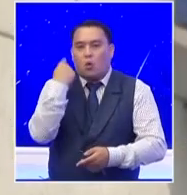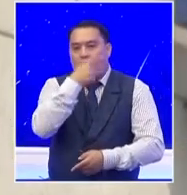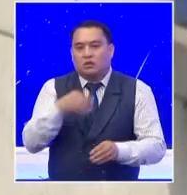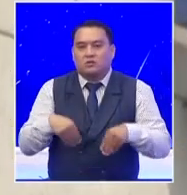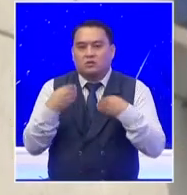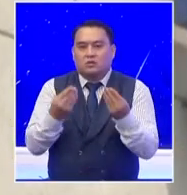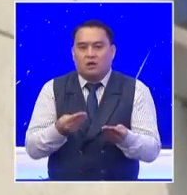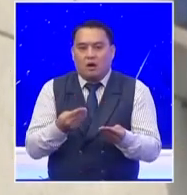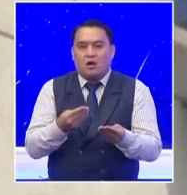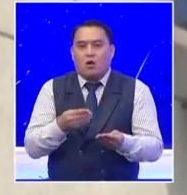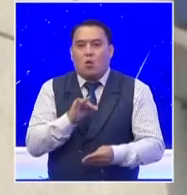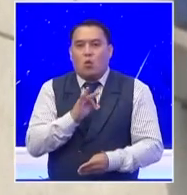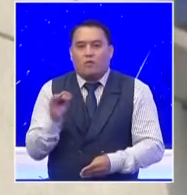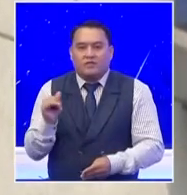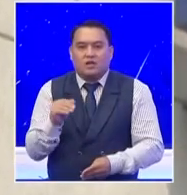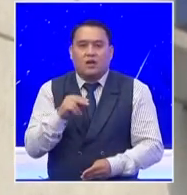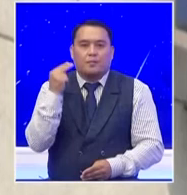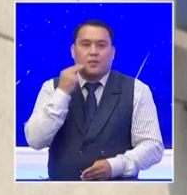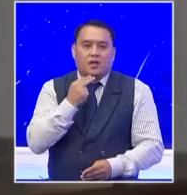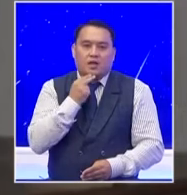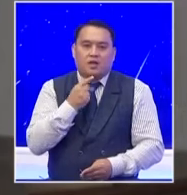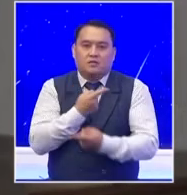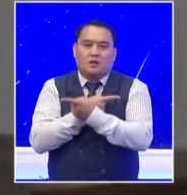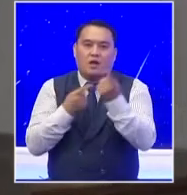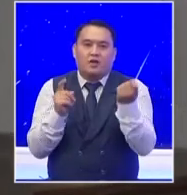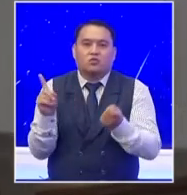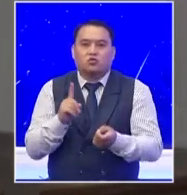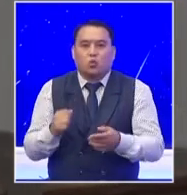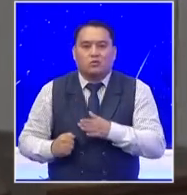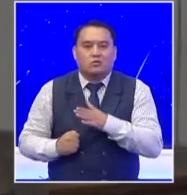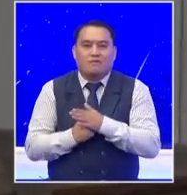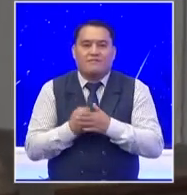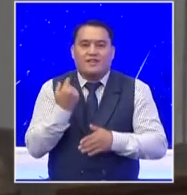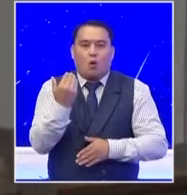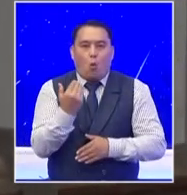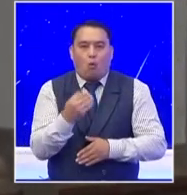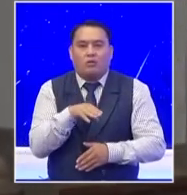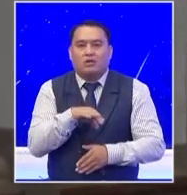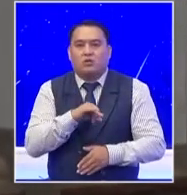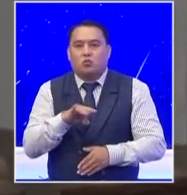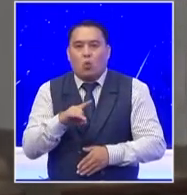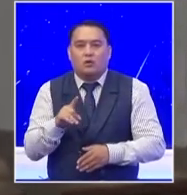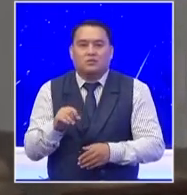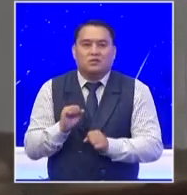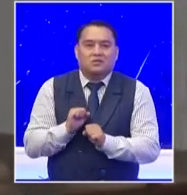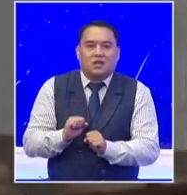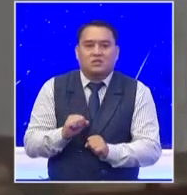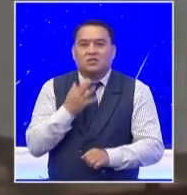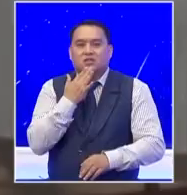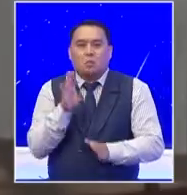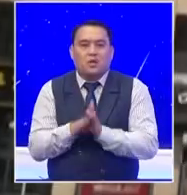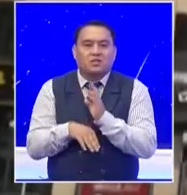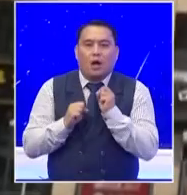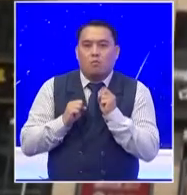данных пользователей правительству КНР. Официальный Пекин заявляет, что давление Вашингтона на TikTok под предлогом защиты национальной